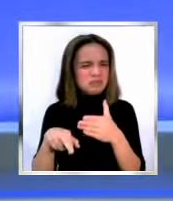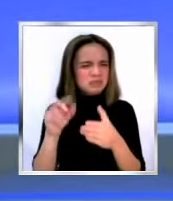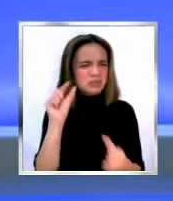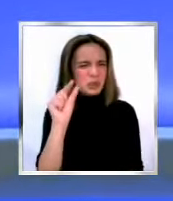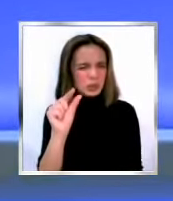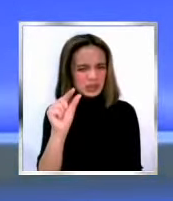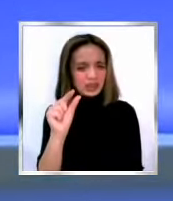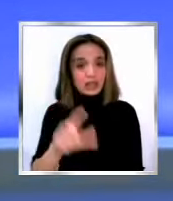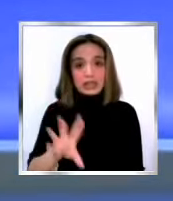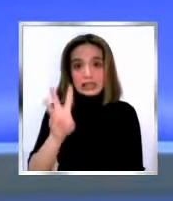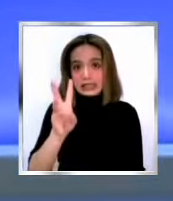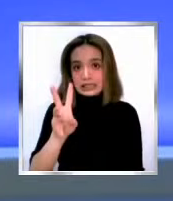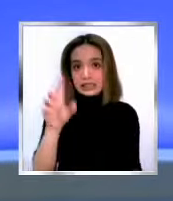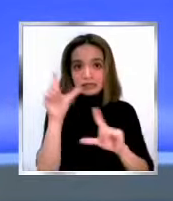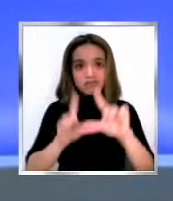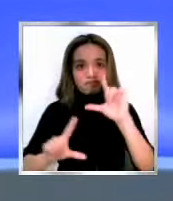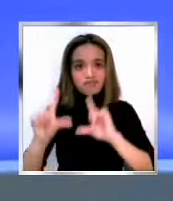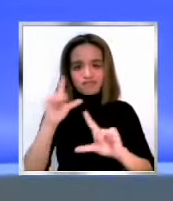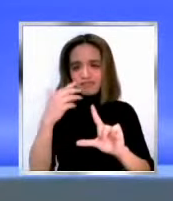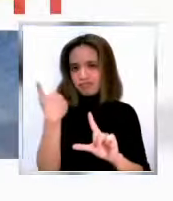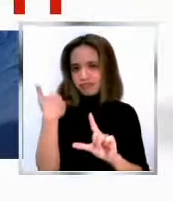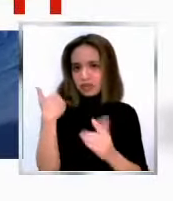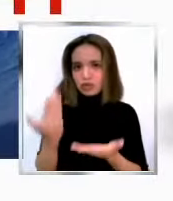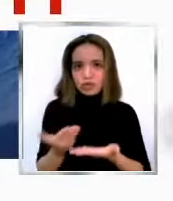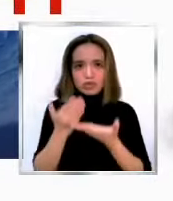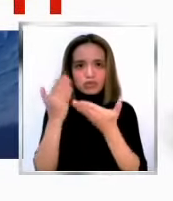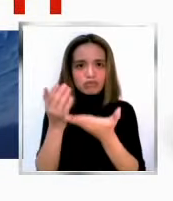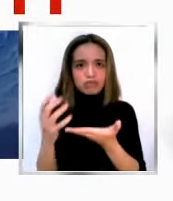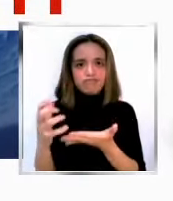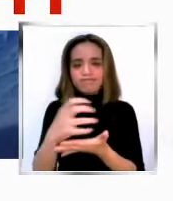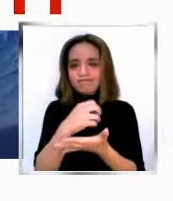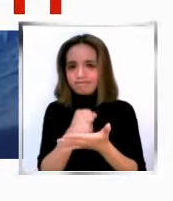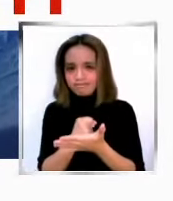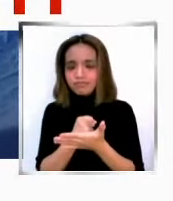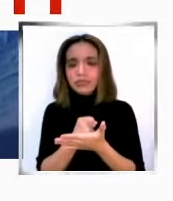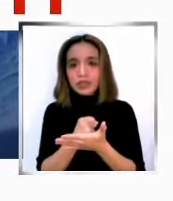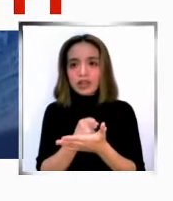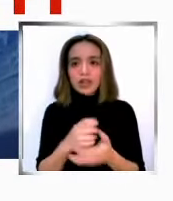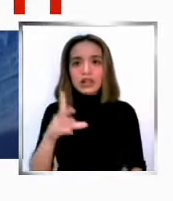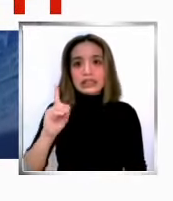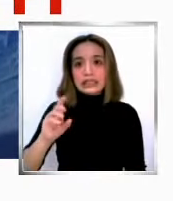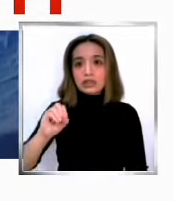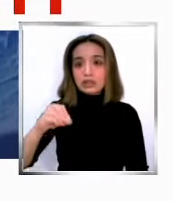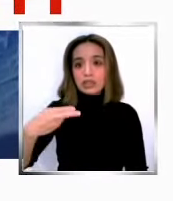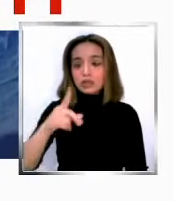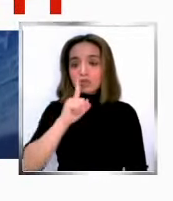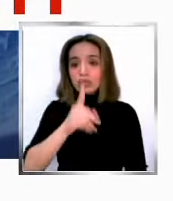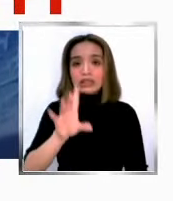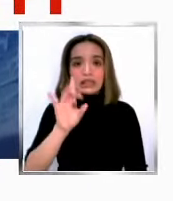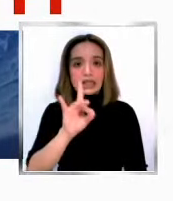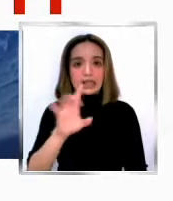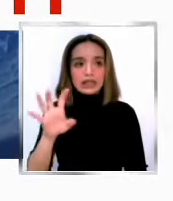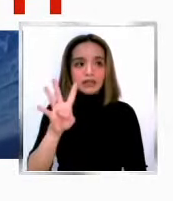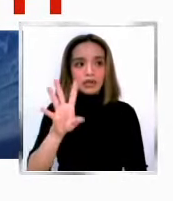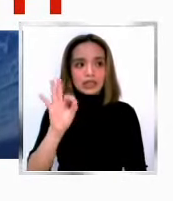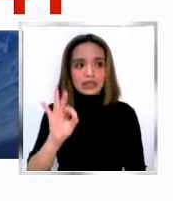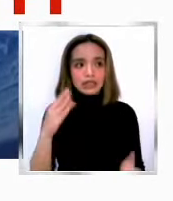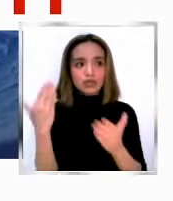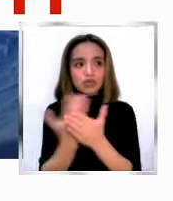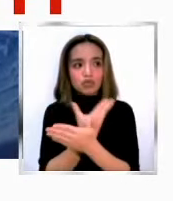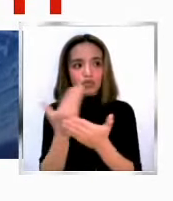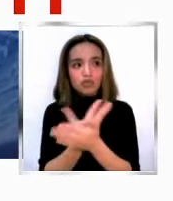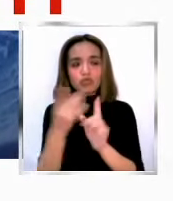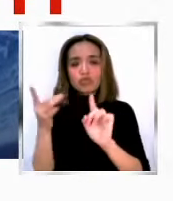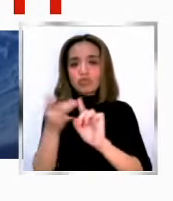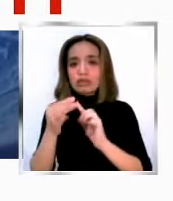hindi nakapagsumiti ng kanilang mga datos. Sa tala ng DOH, 849 ang mga bagong kaso ng